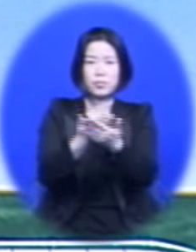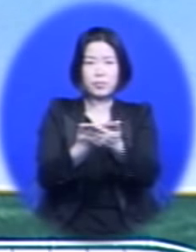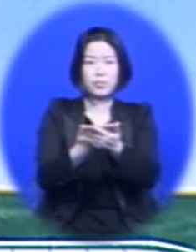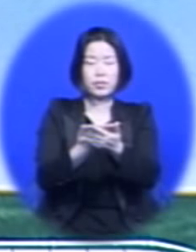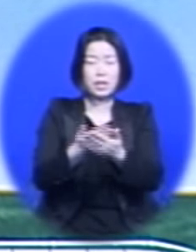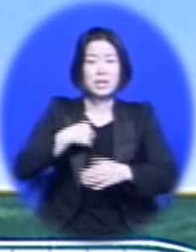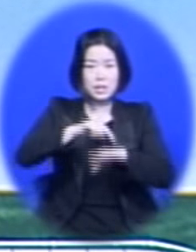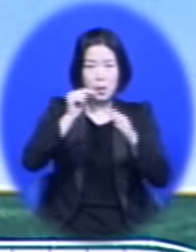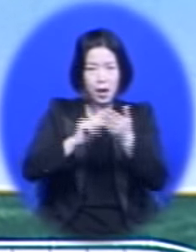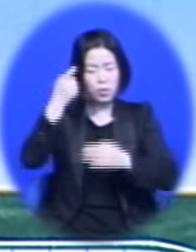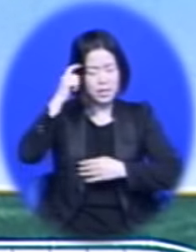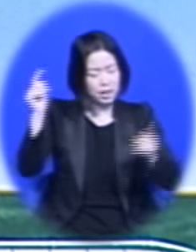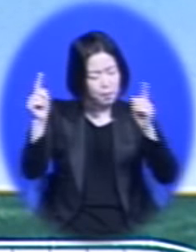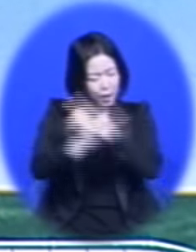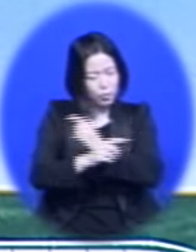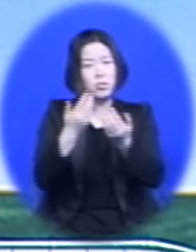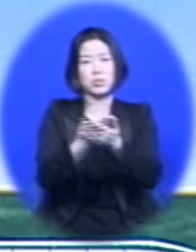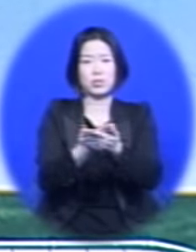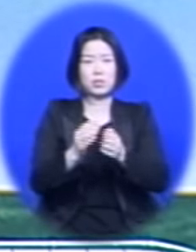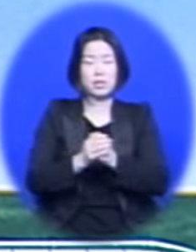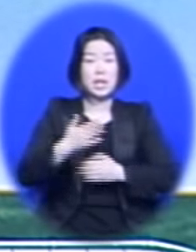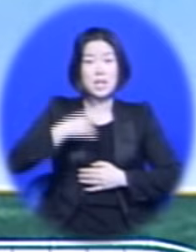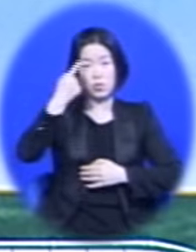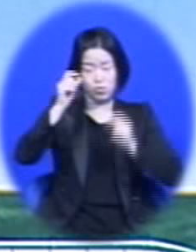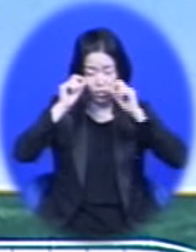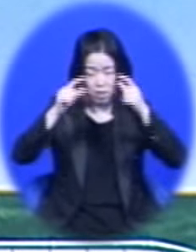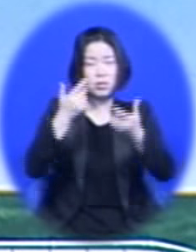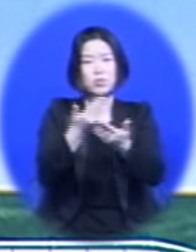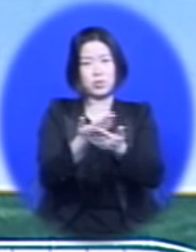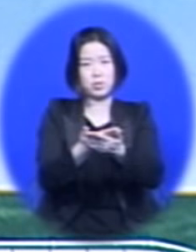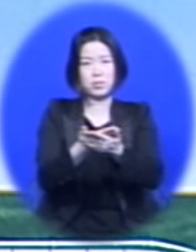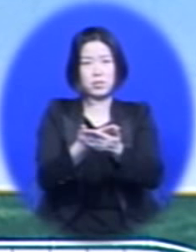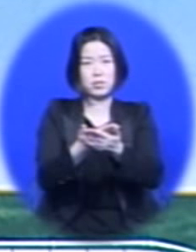성령님, 제 마음과 생각을 바꾸어 주소서. 제 눈을 열어 주소서.